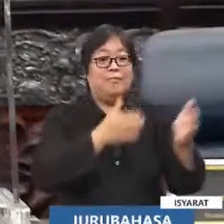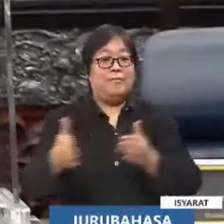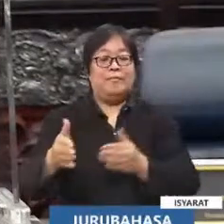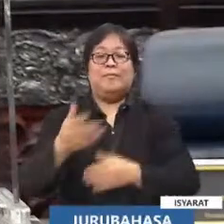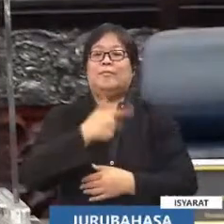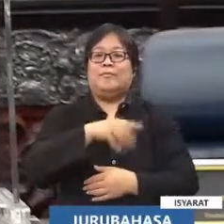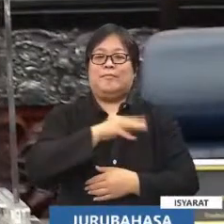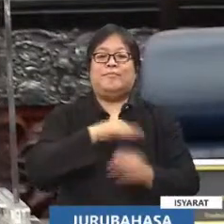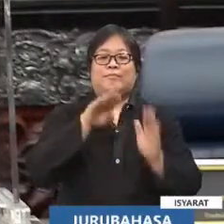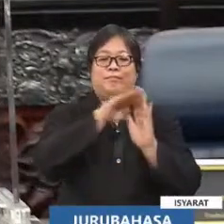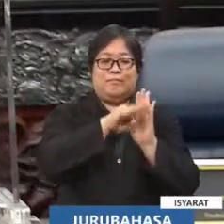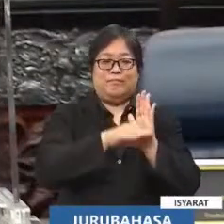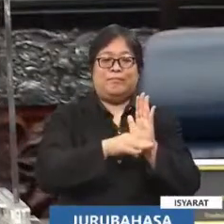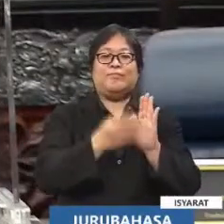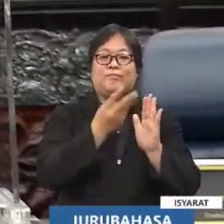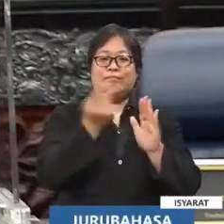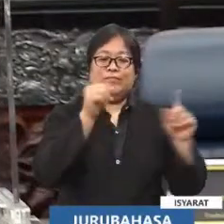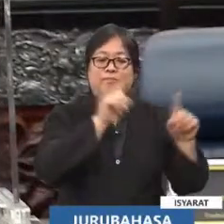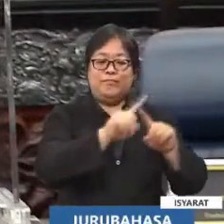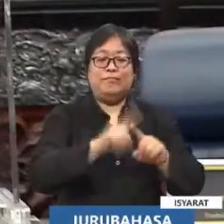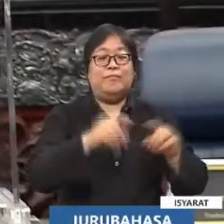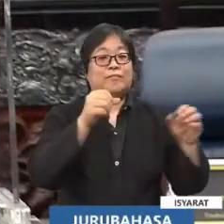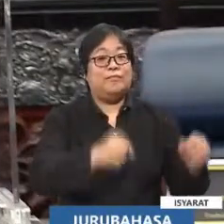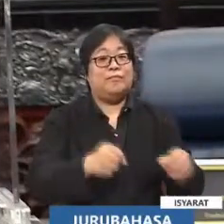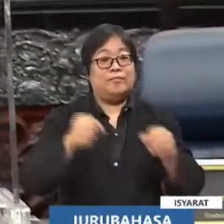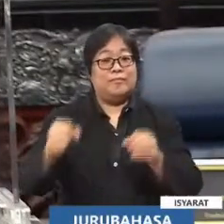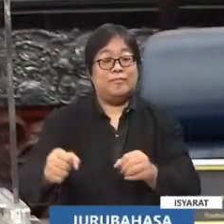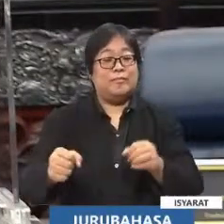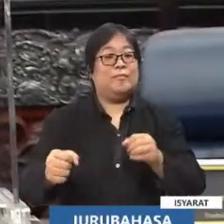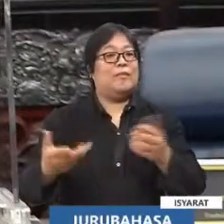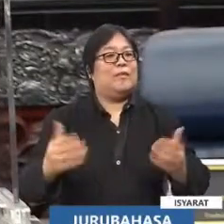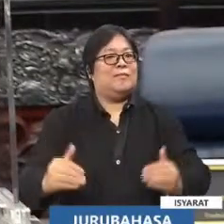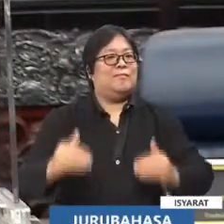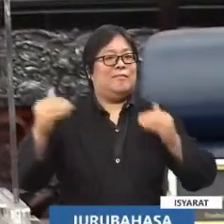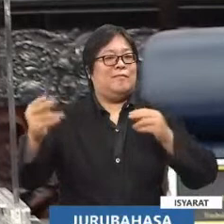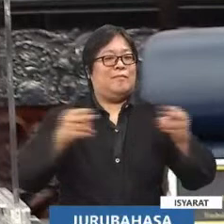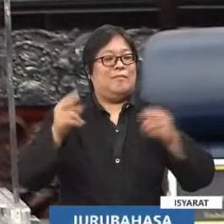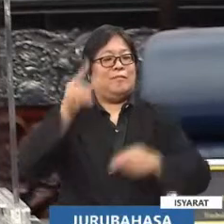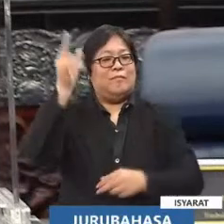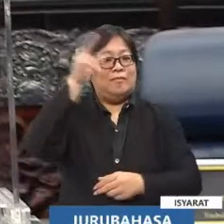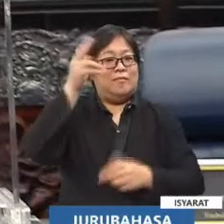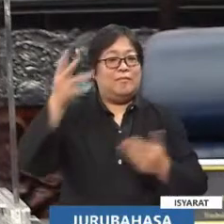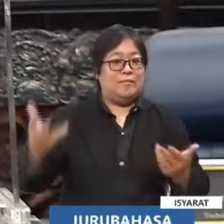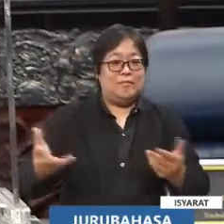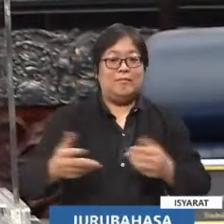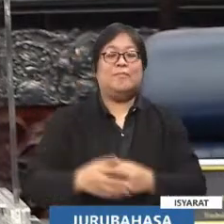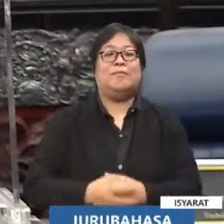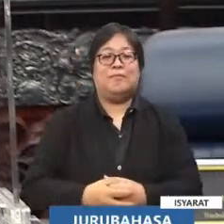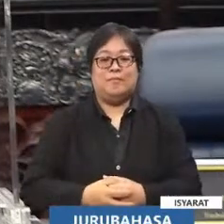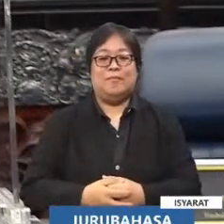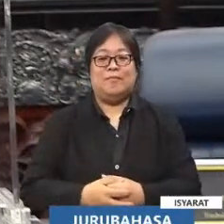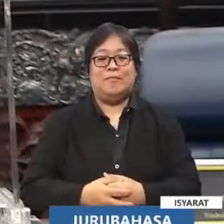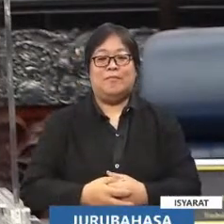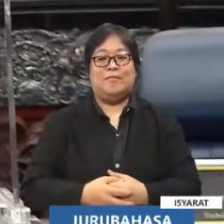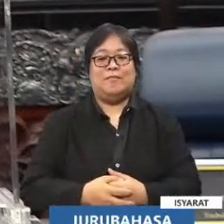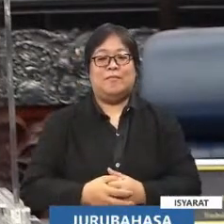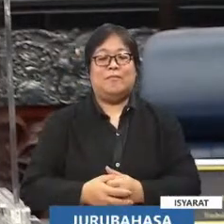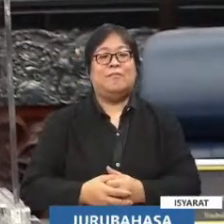ini telah menggariskan beberapa strategi dalam merealisasikan usaha kerajaan untuk membentuk bukan saja imuniti kelompok